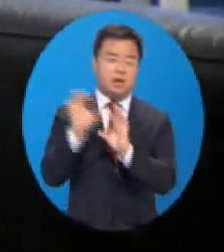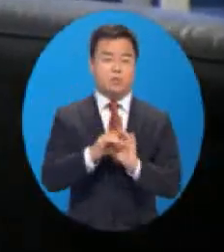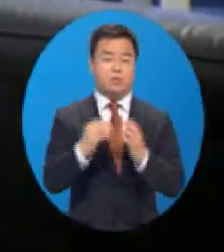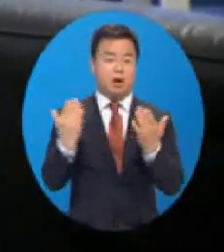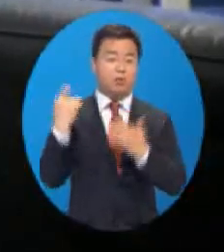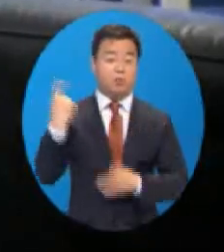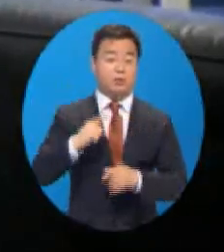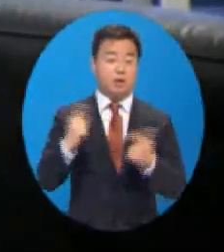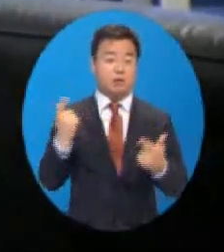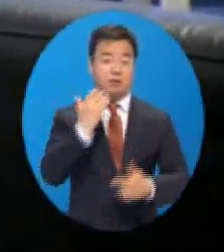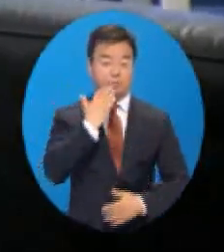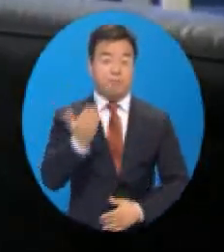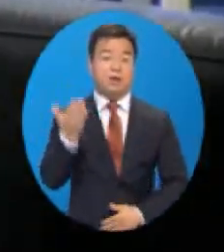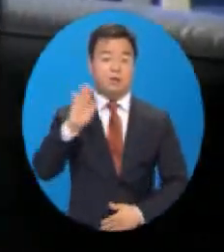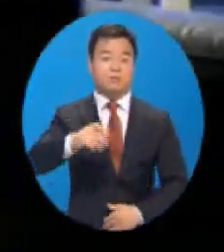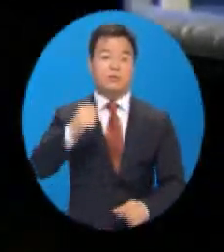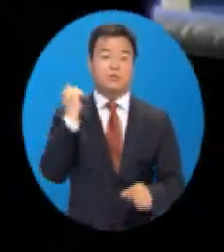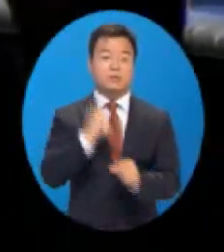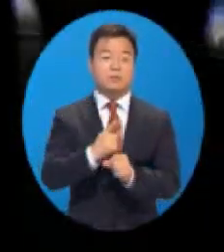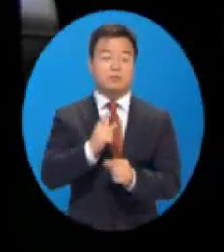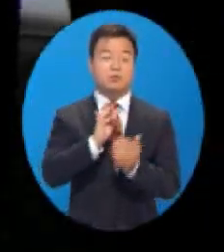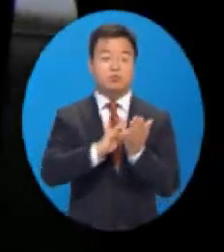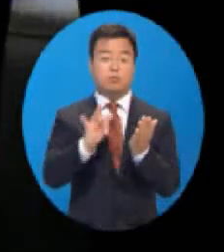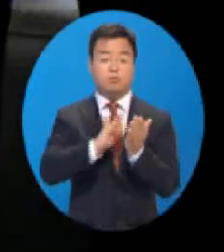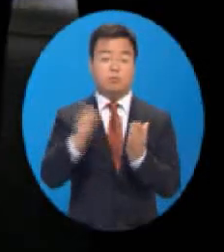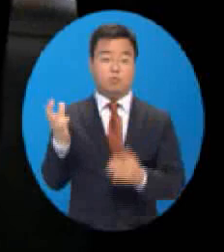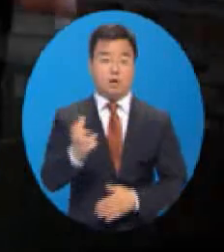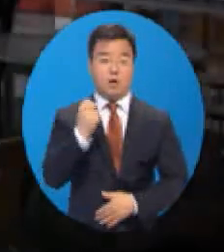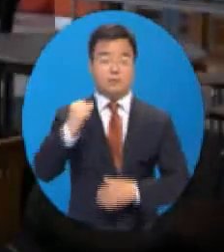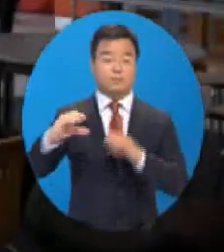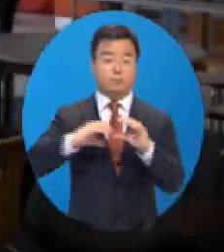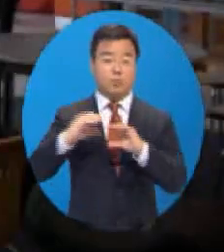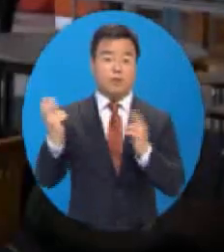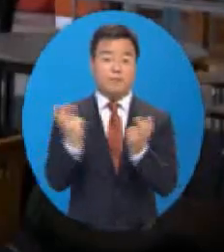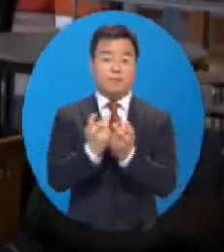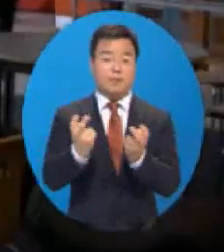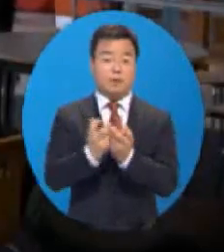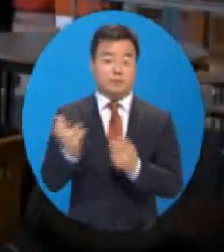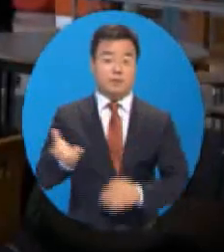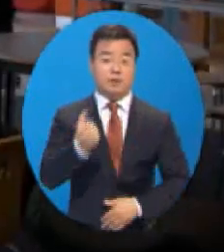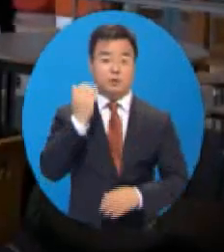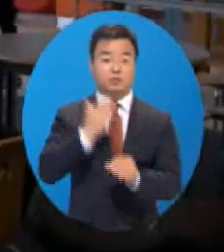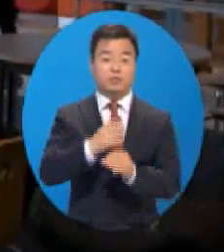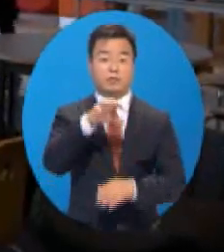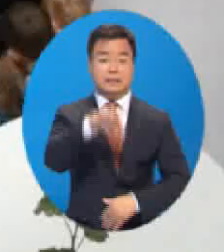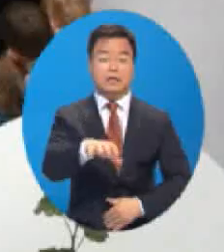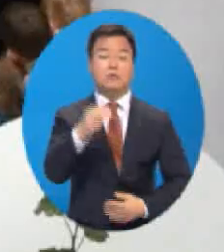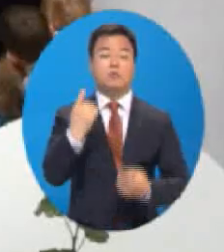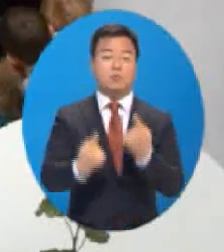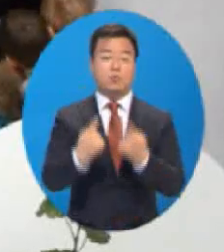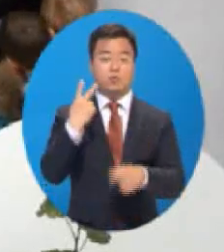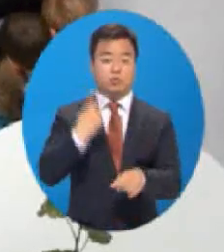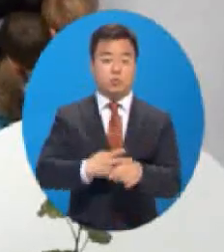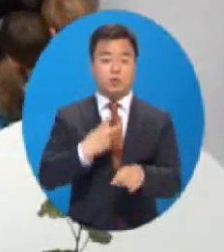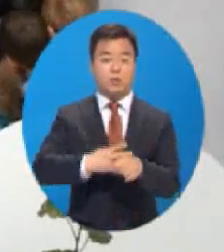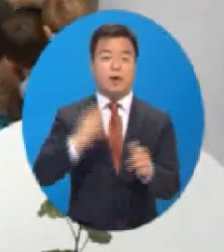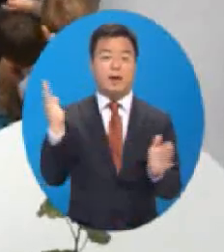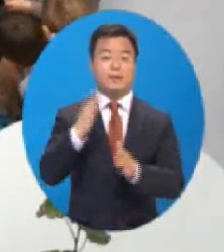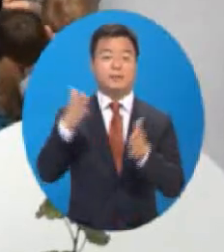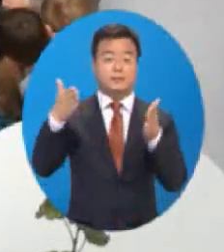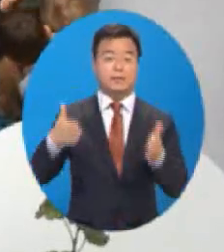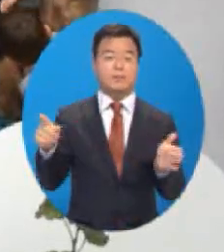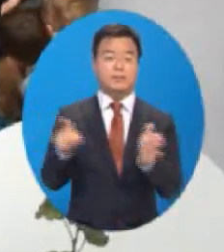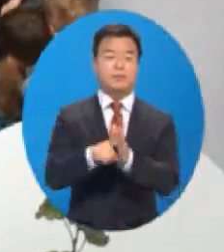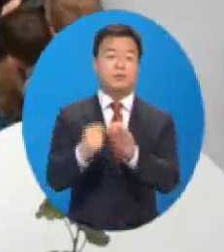때도 있지만 이미 휴대폰이라는 소통의 도구를 가진 이상 교육의 장소보다는 교사와 학생 간의